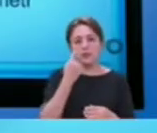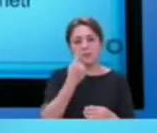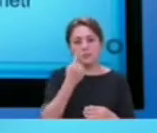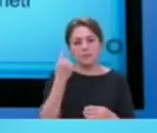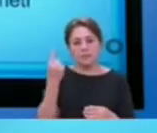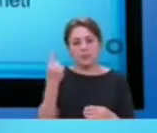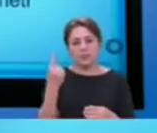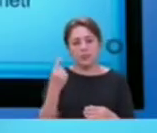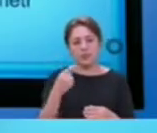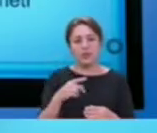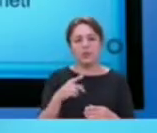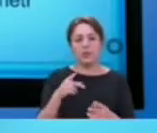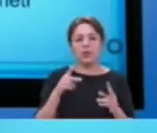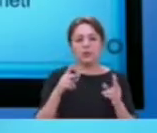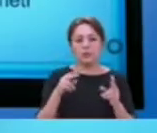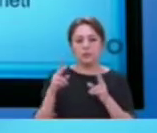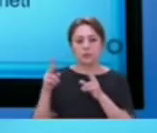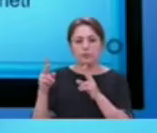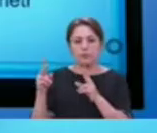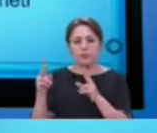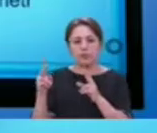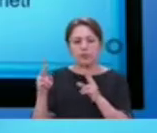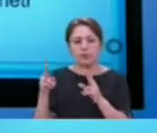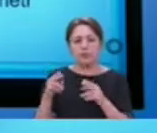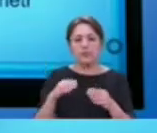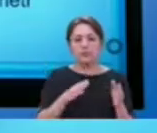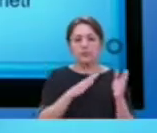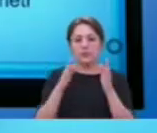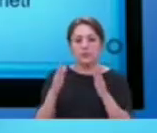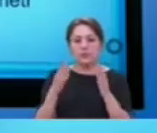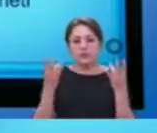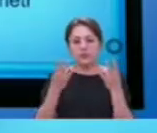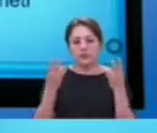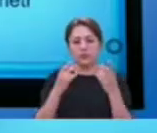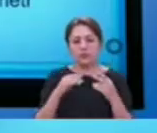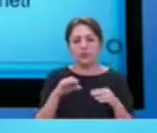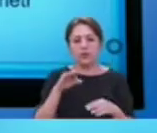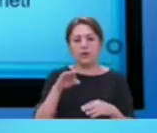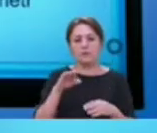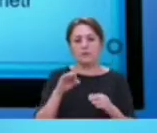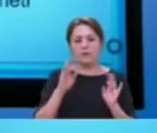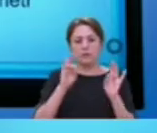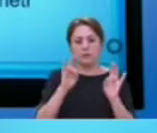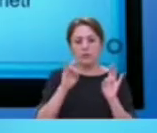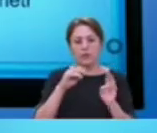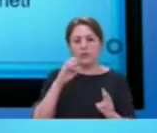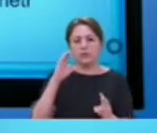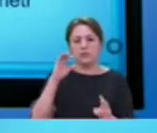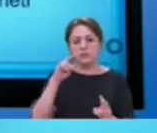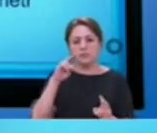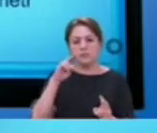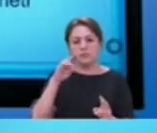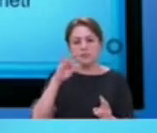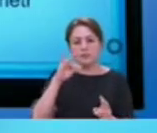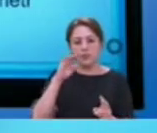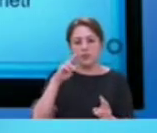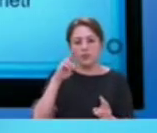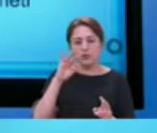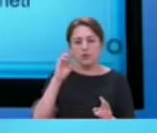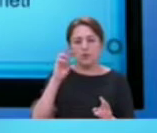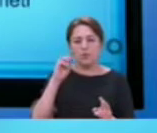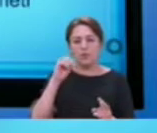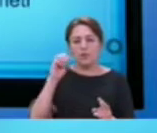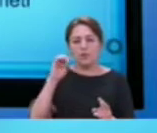to'g'rimi? 2 bo'linmaga siljishi kerak. Avtomobil to'xtaganda spidometr ko'rsatkichi qanday bo'ladi?